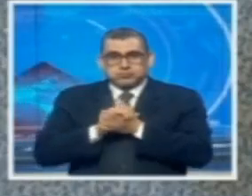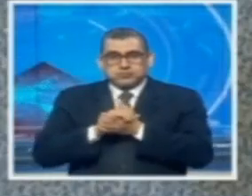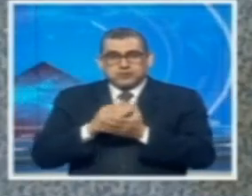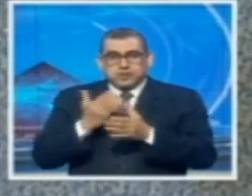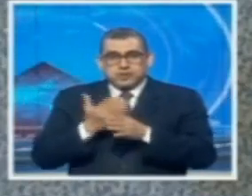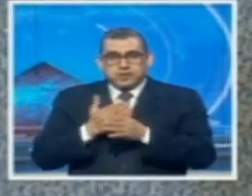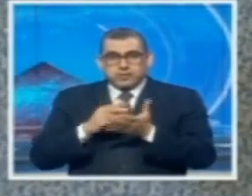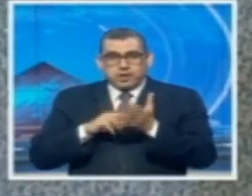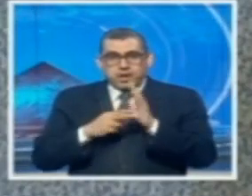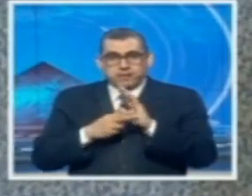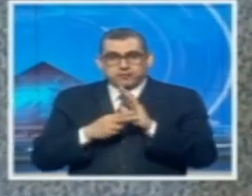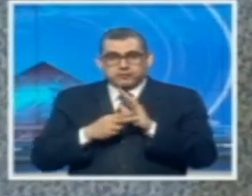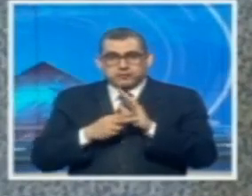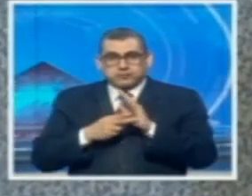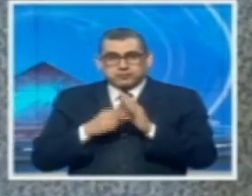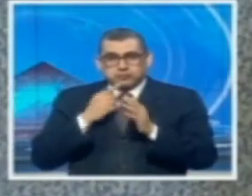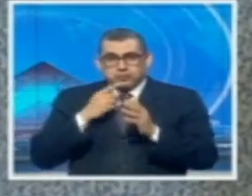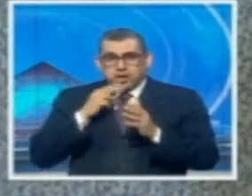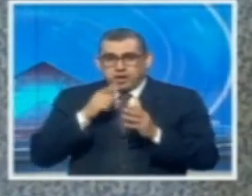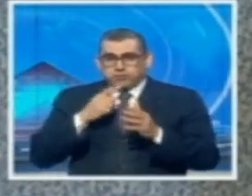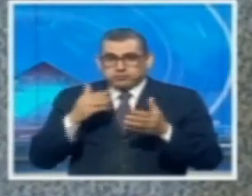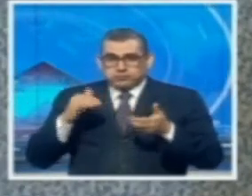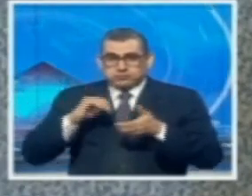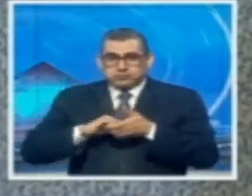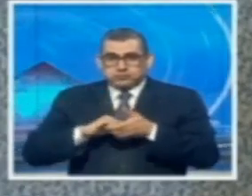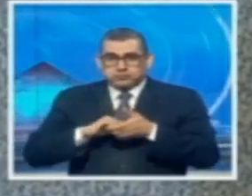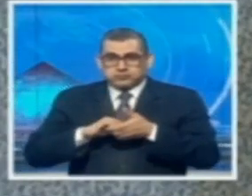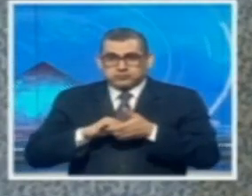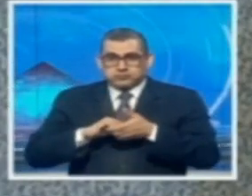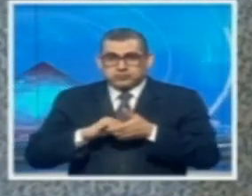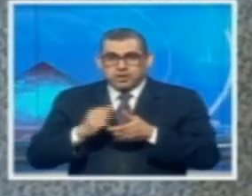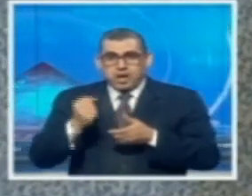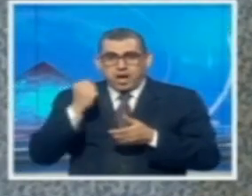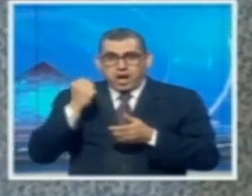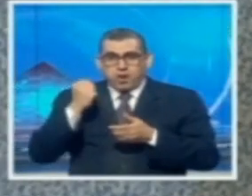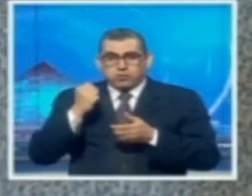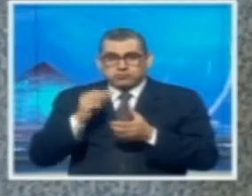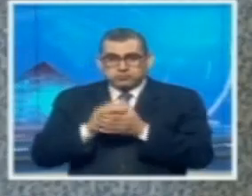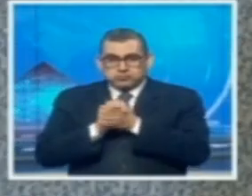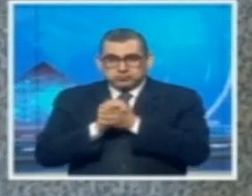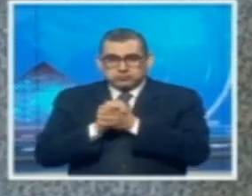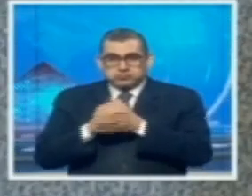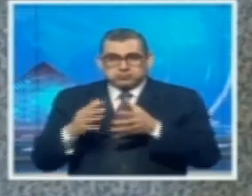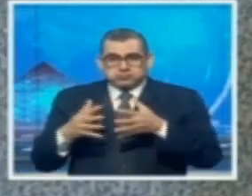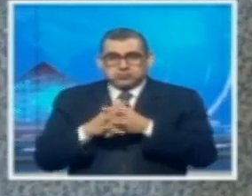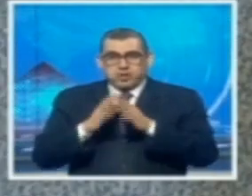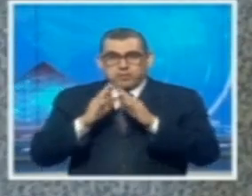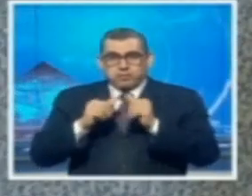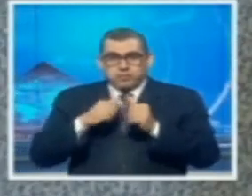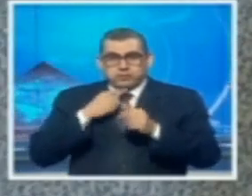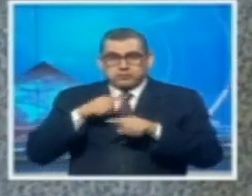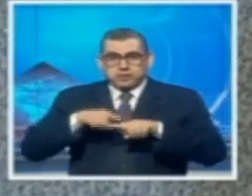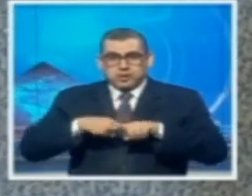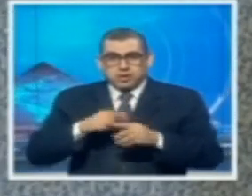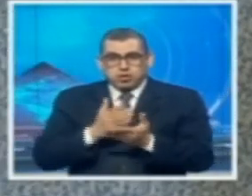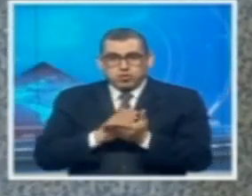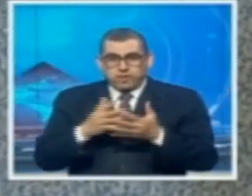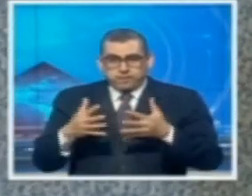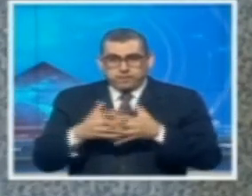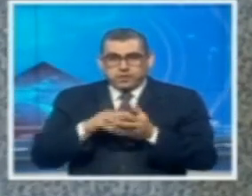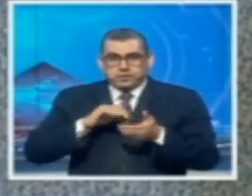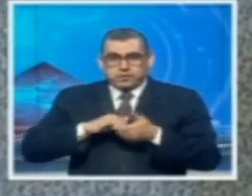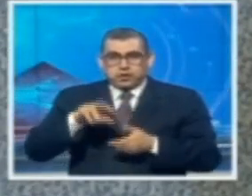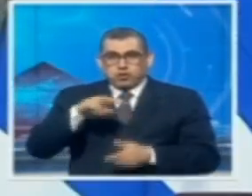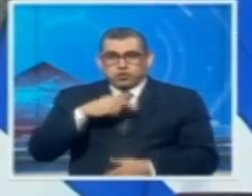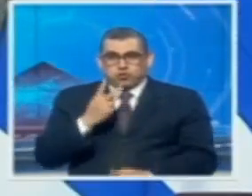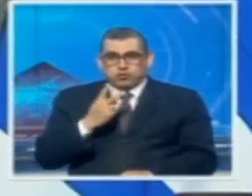تعنيه هذه الكلمة من قوة ومتانة العلاقات والتضامن فيما بين